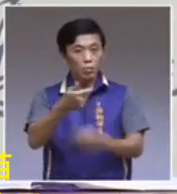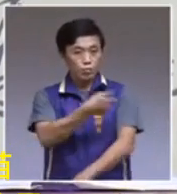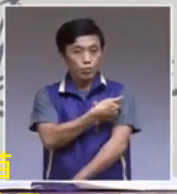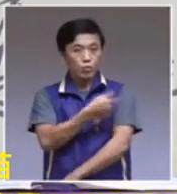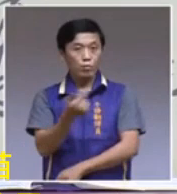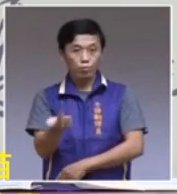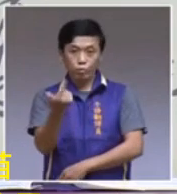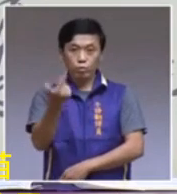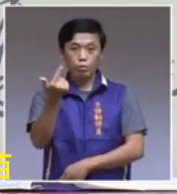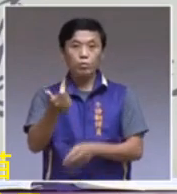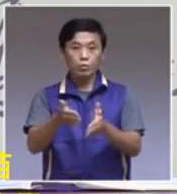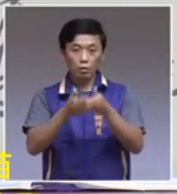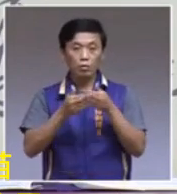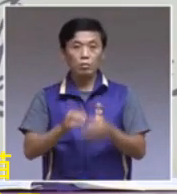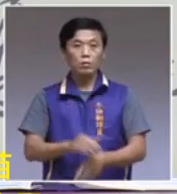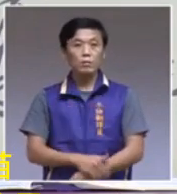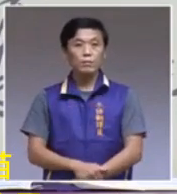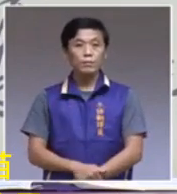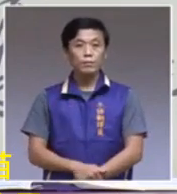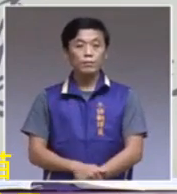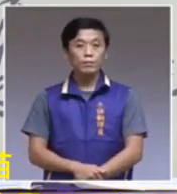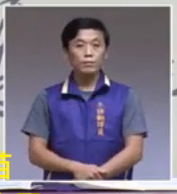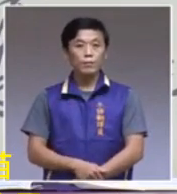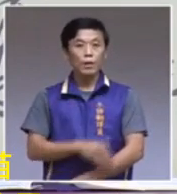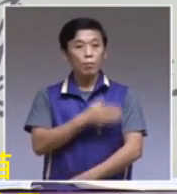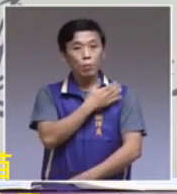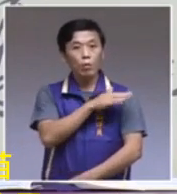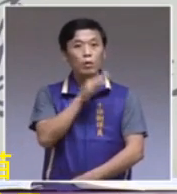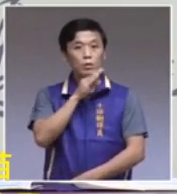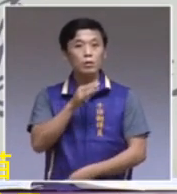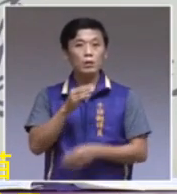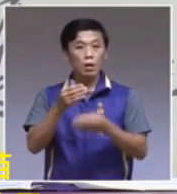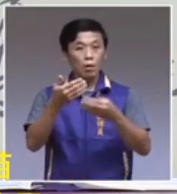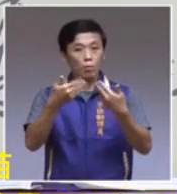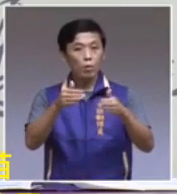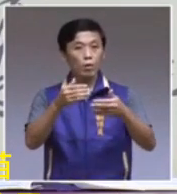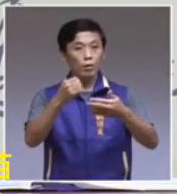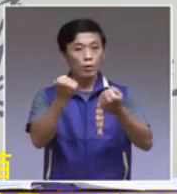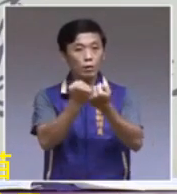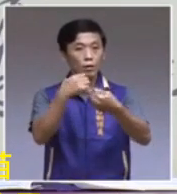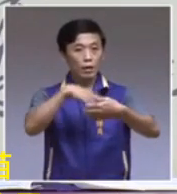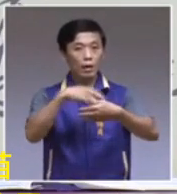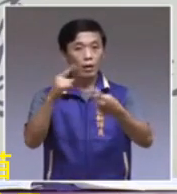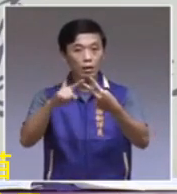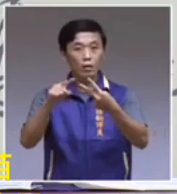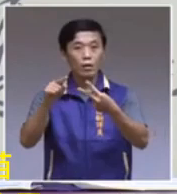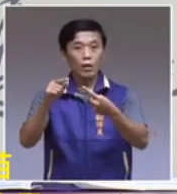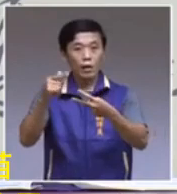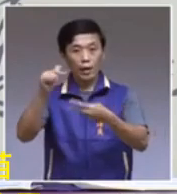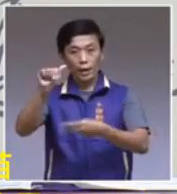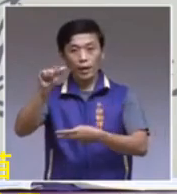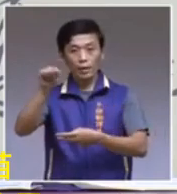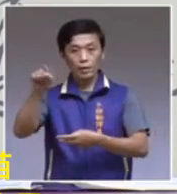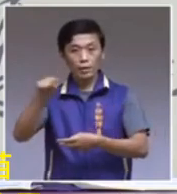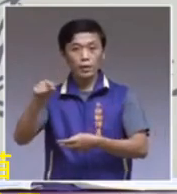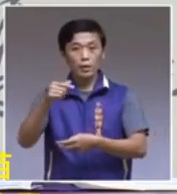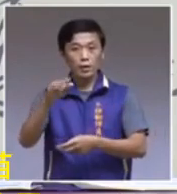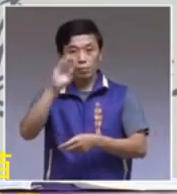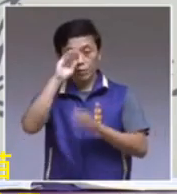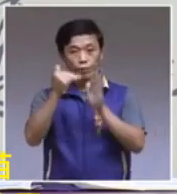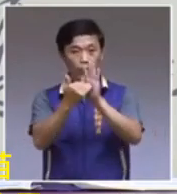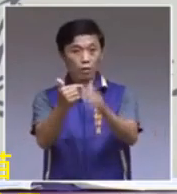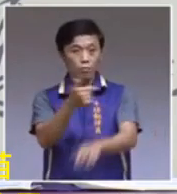那从不管是莫德纳或者是 AZ，它的安全性在国